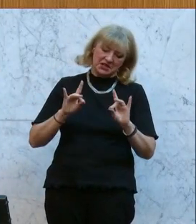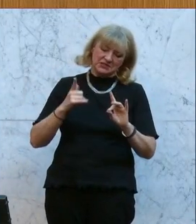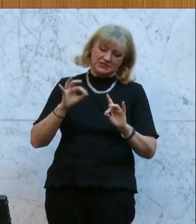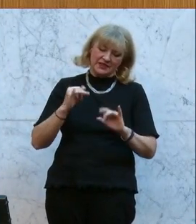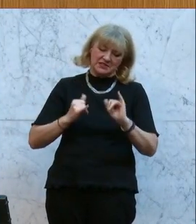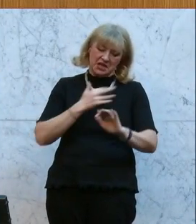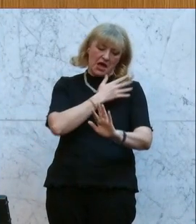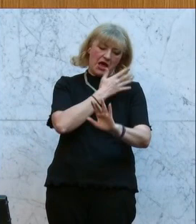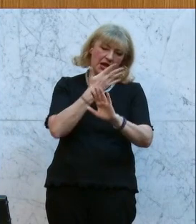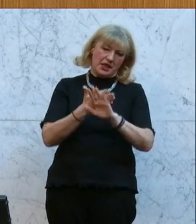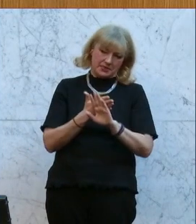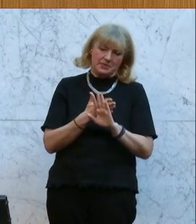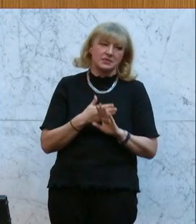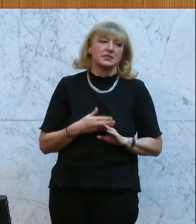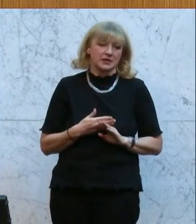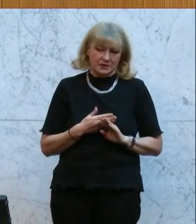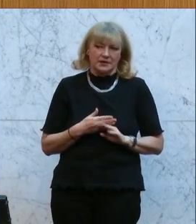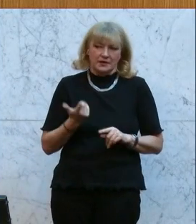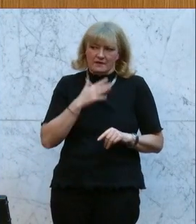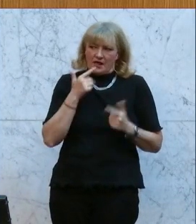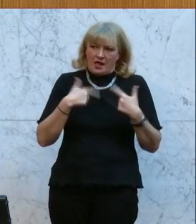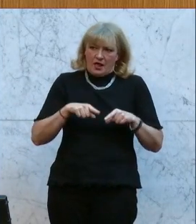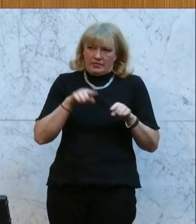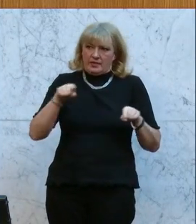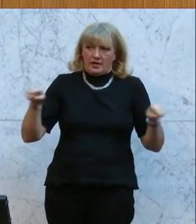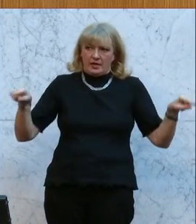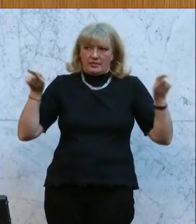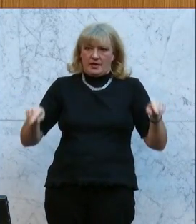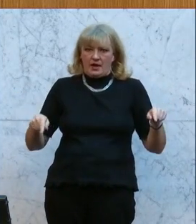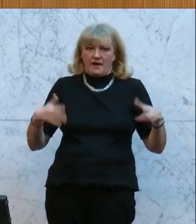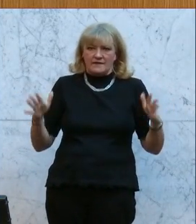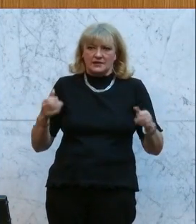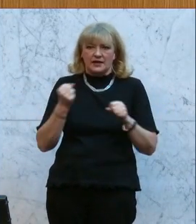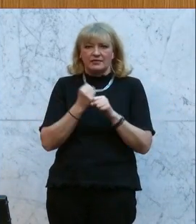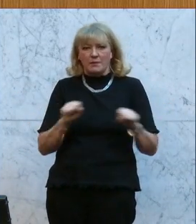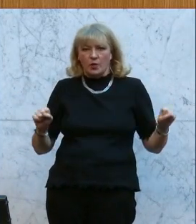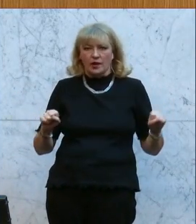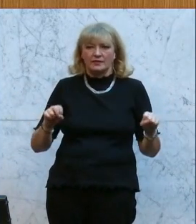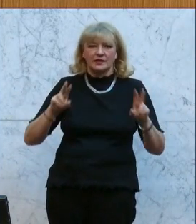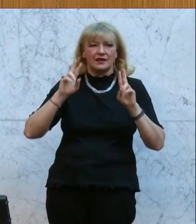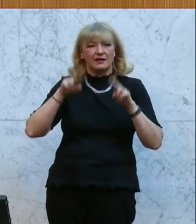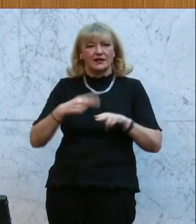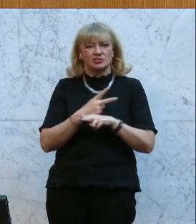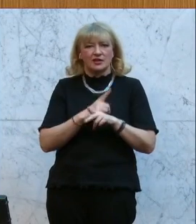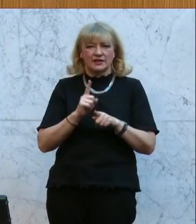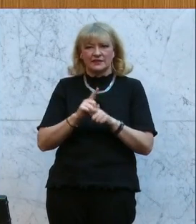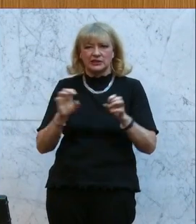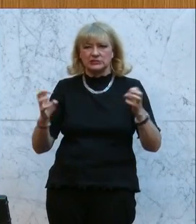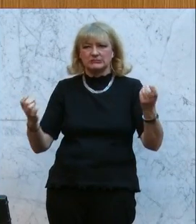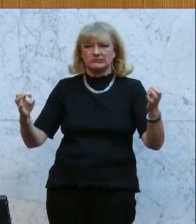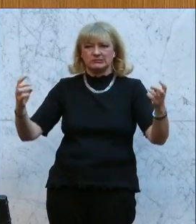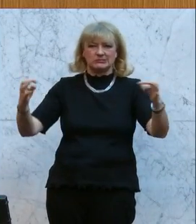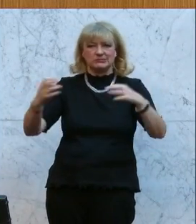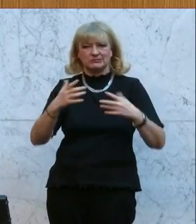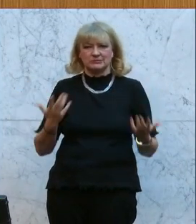Jahren es zu einer Erosion in vielen Ländern kam, in ihrer Demokratie, in ihrer Rechtsstaatlichkeit. Dass in vielen Ländern